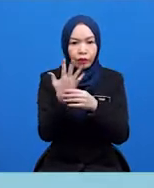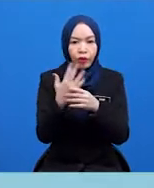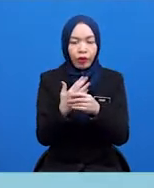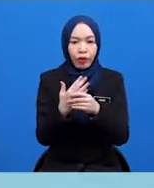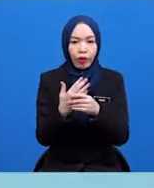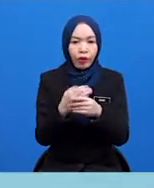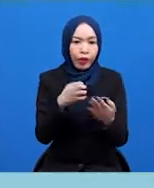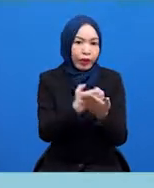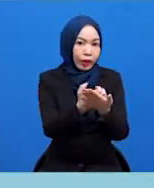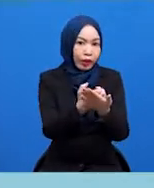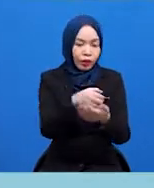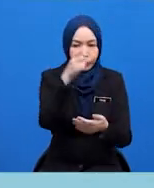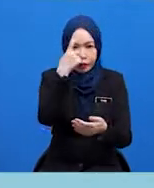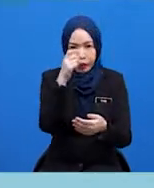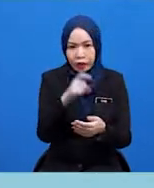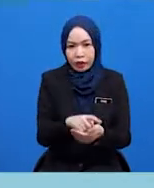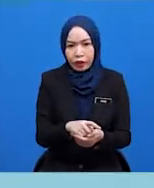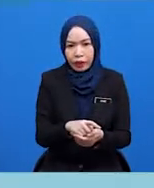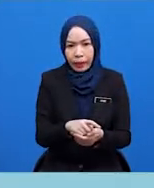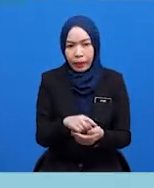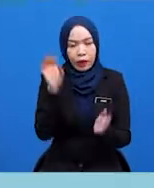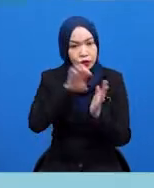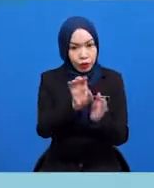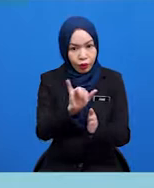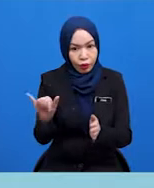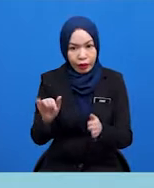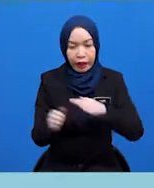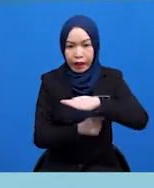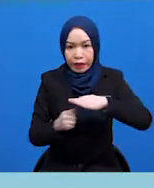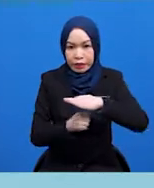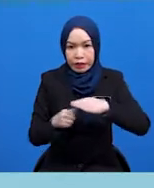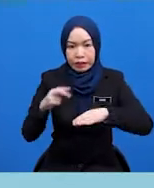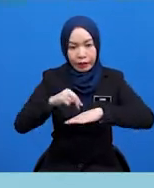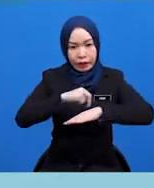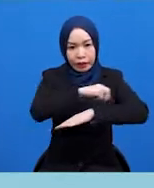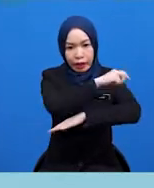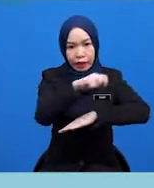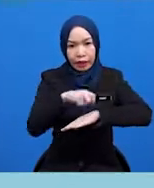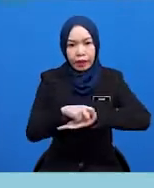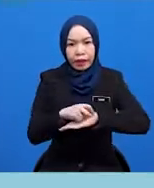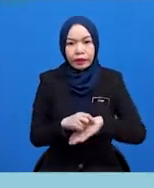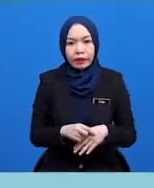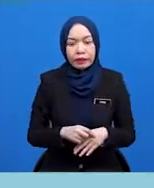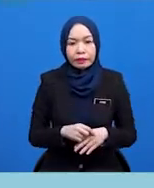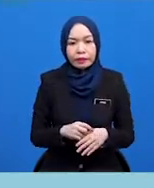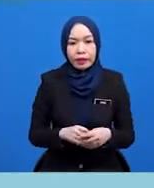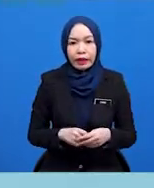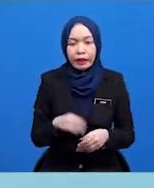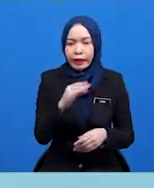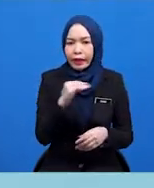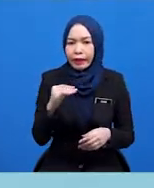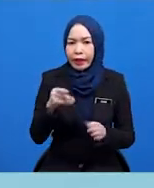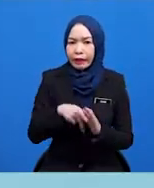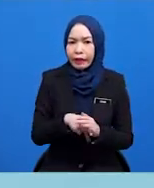hiliran. Contoh, industri asas tani dan industri memproses, industri sekunder atau